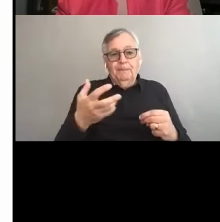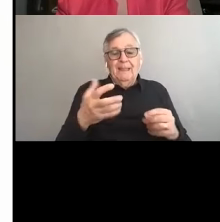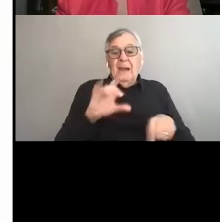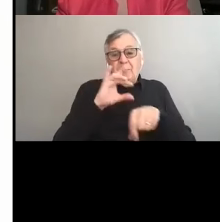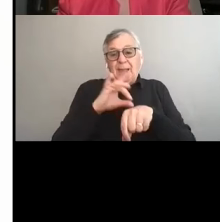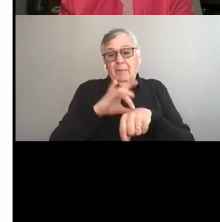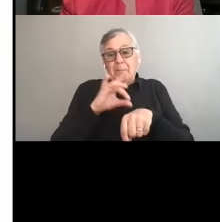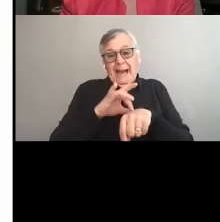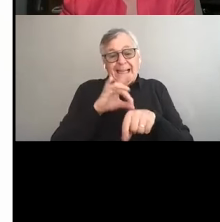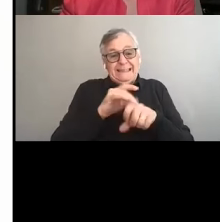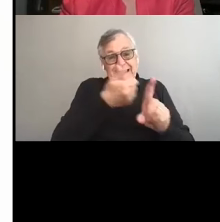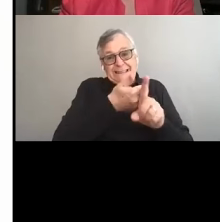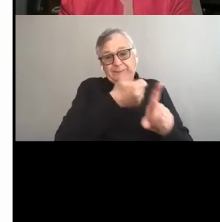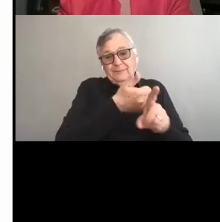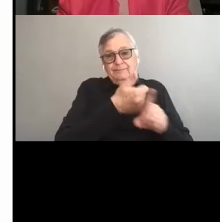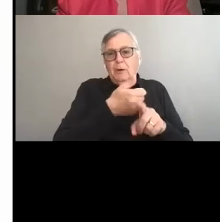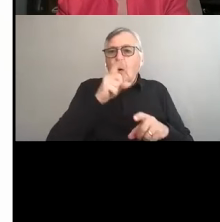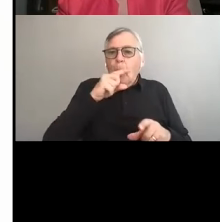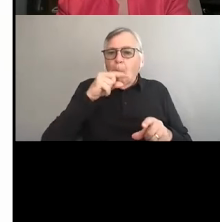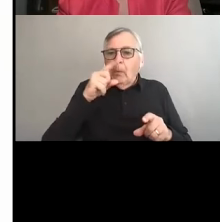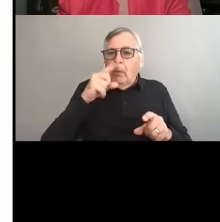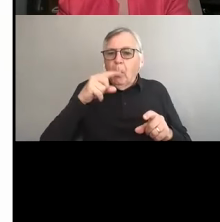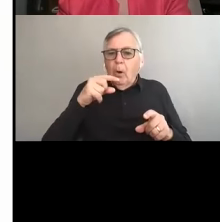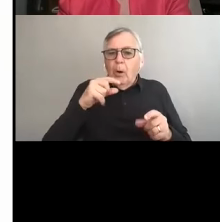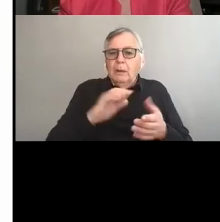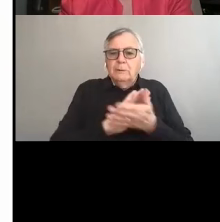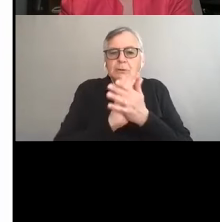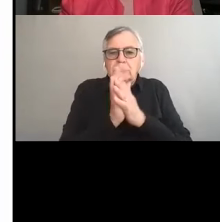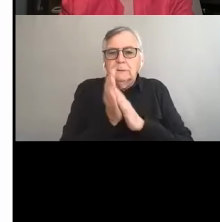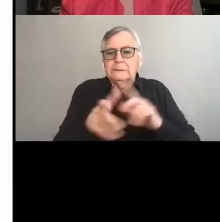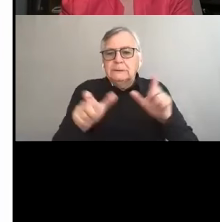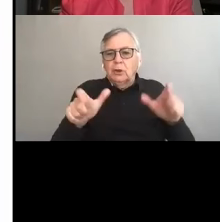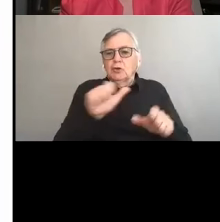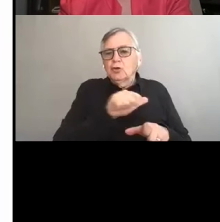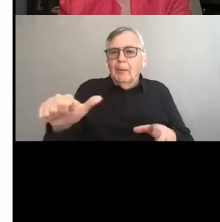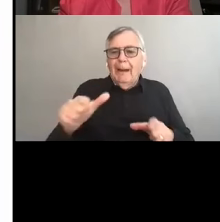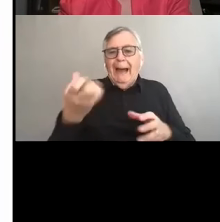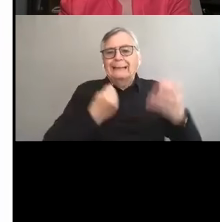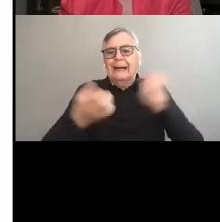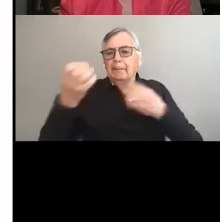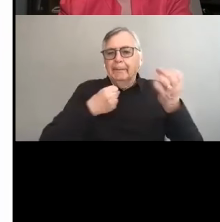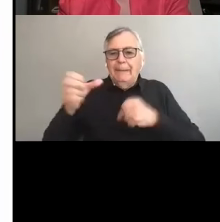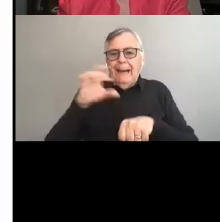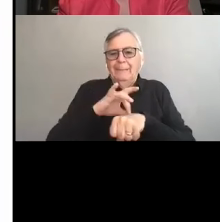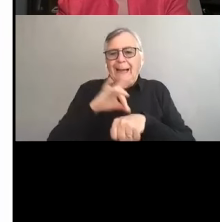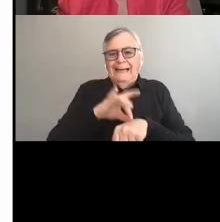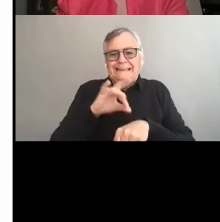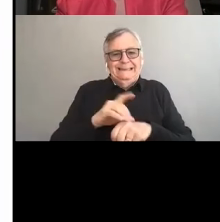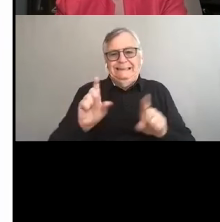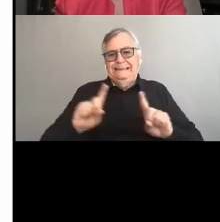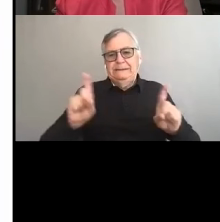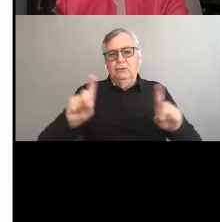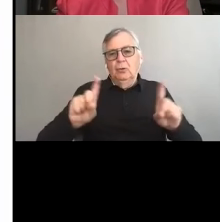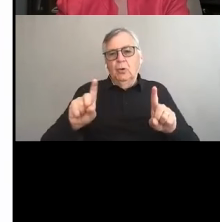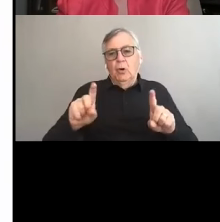maladie elle-même, on ne peut pas arriver à avoir de l'immunité collective juste en attendant que tout le monde attrape la maladie, parce que ce